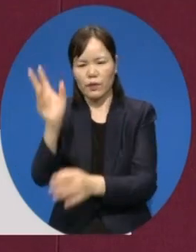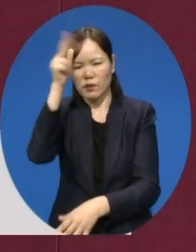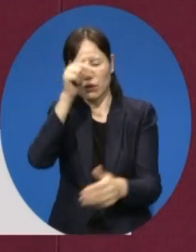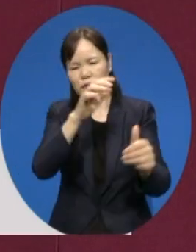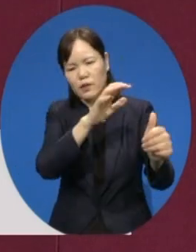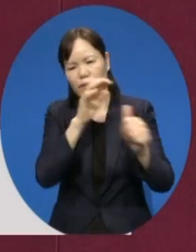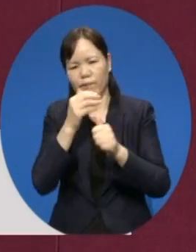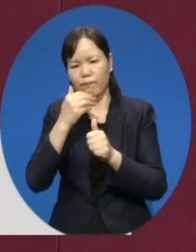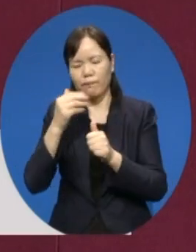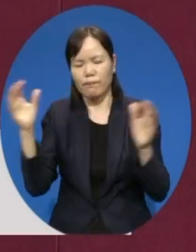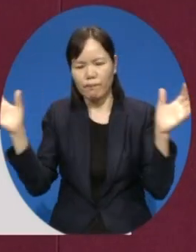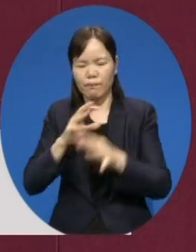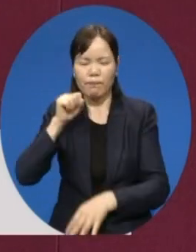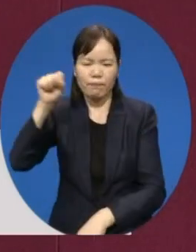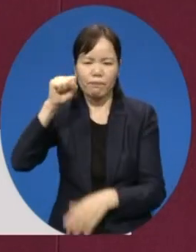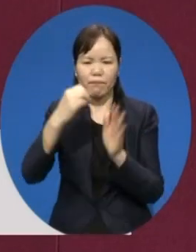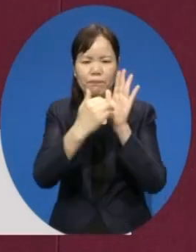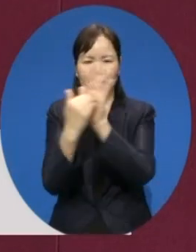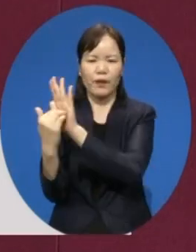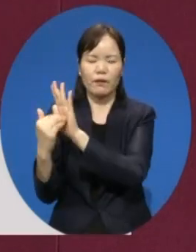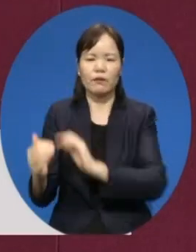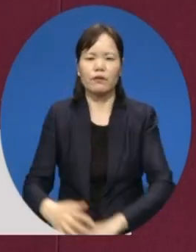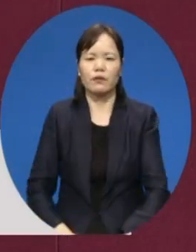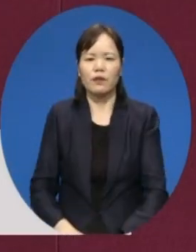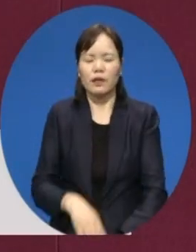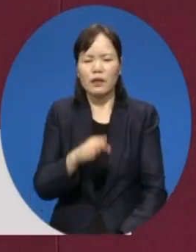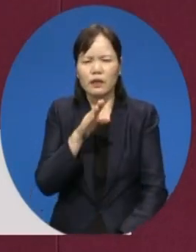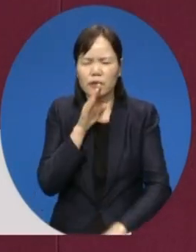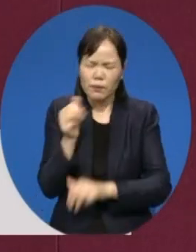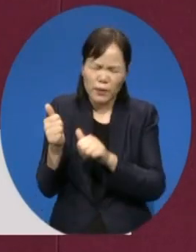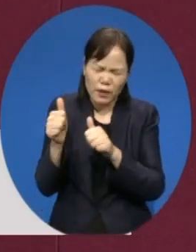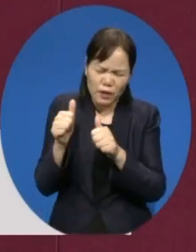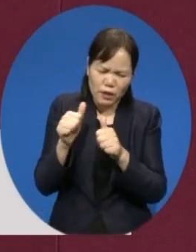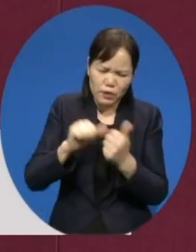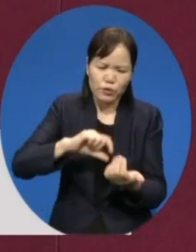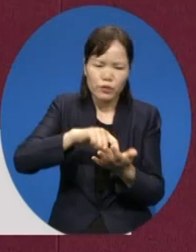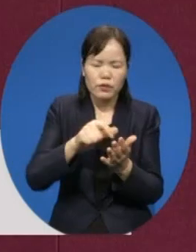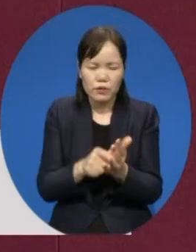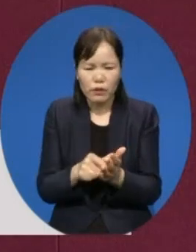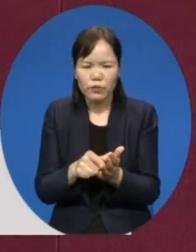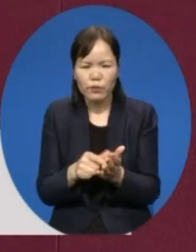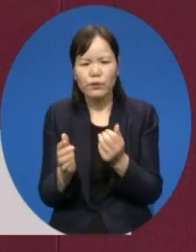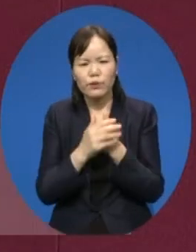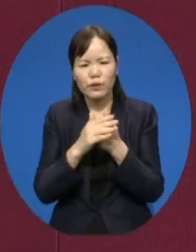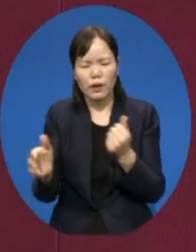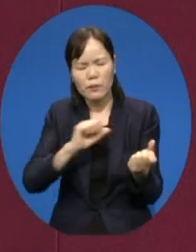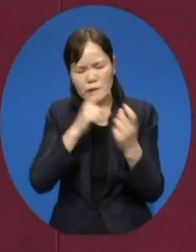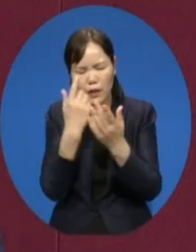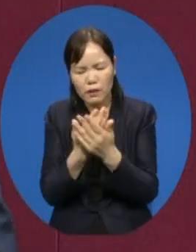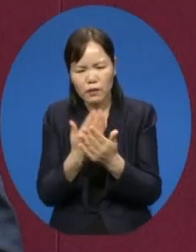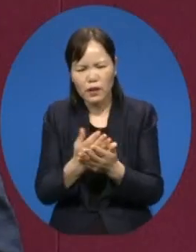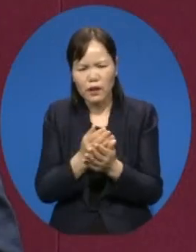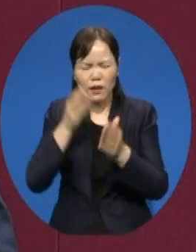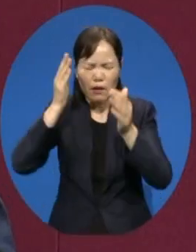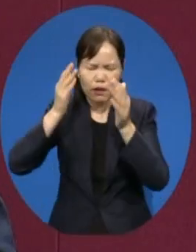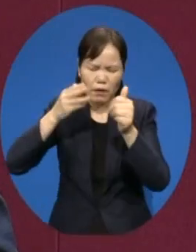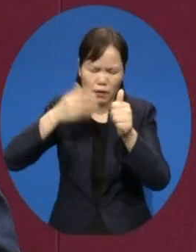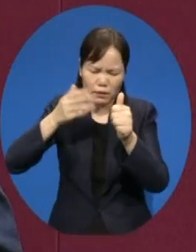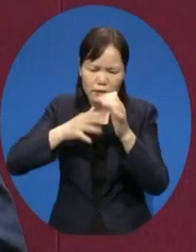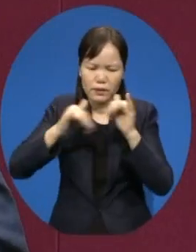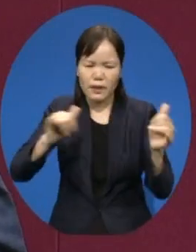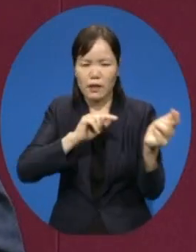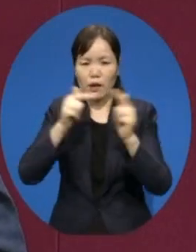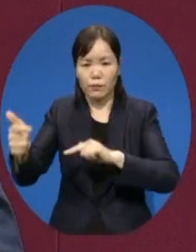자체를 막았습니다. 아니 정말 죽을 지경이라면서 제발 살려달라고 호소하는 사람들에게 어떻게 이럴 수가 있습니까?